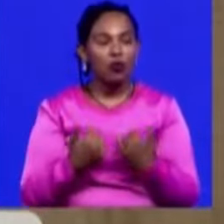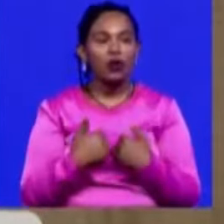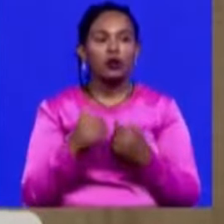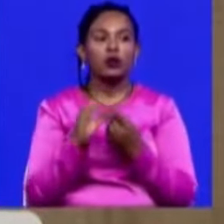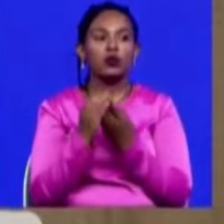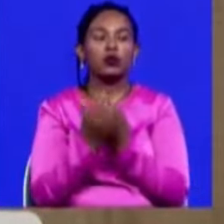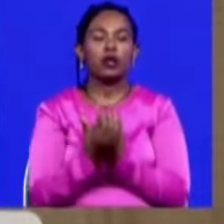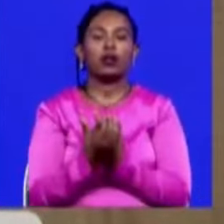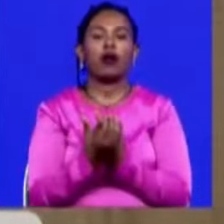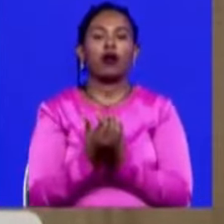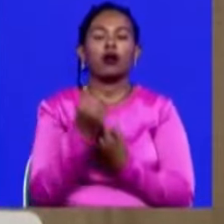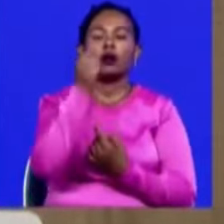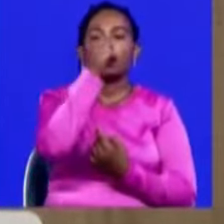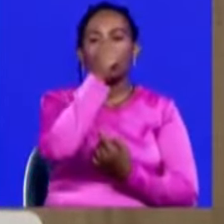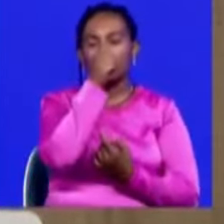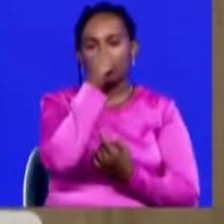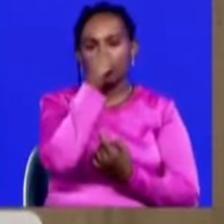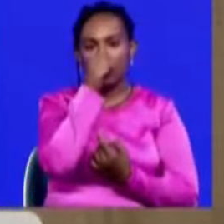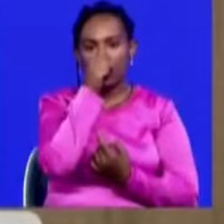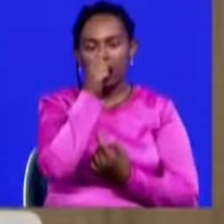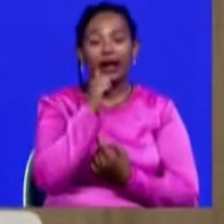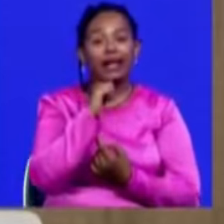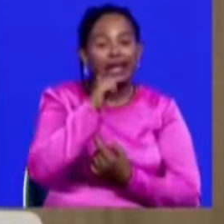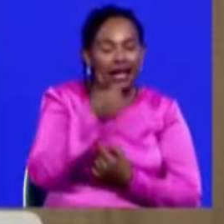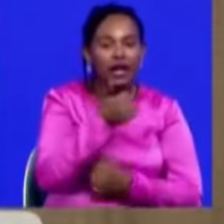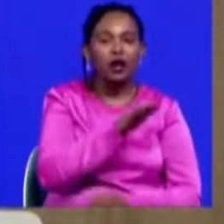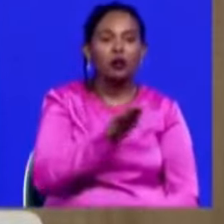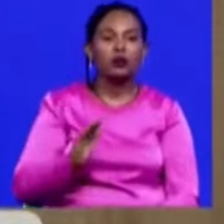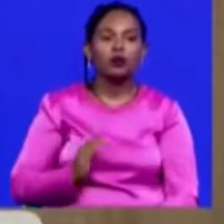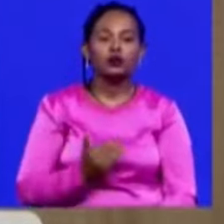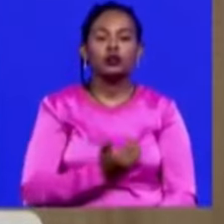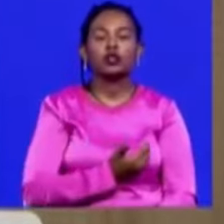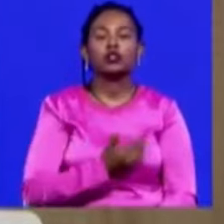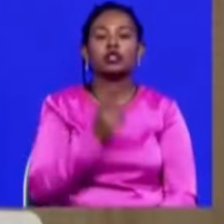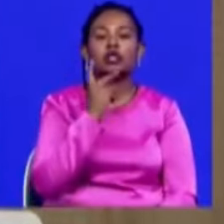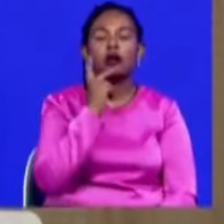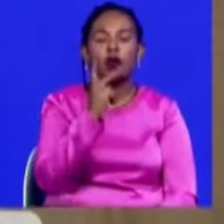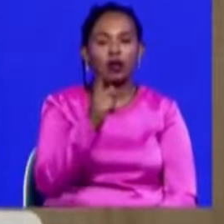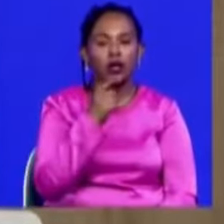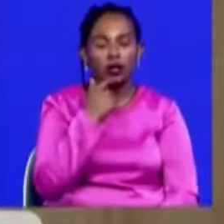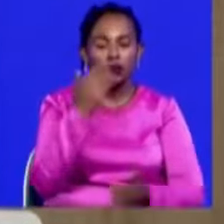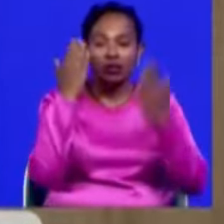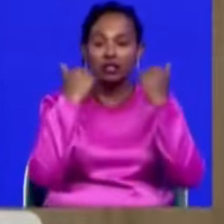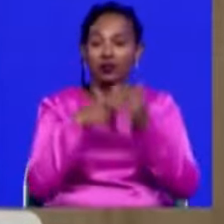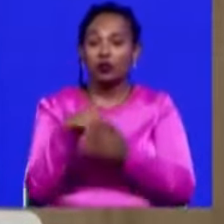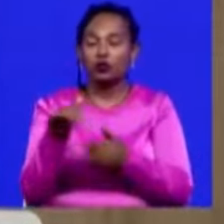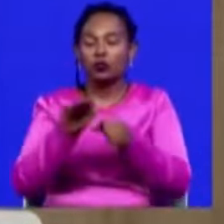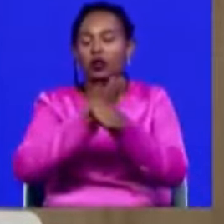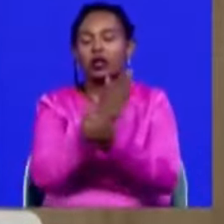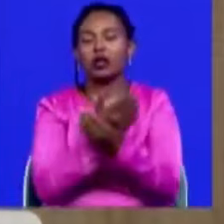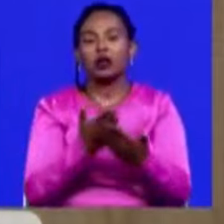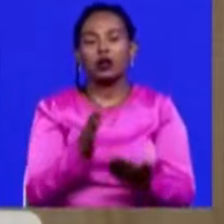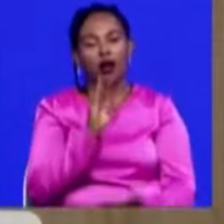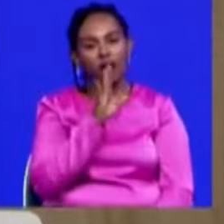ሁኔታ ከኢትዮጵያ ነገ በልጆቻችን እናየዋለን ከሚል ተስፋ ውጪ በቂ ነገር አግኝተው